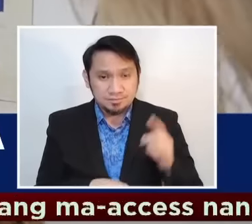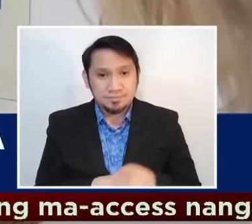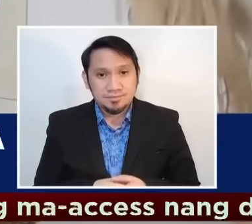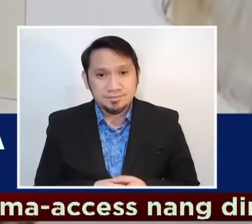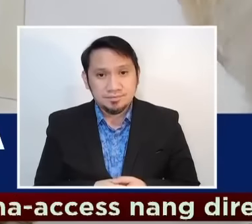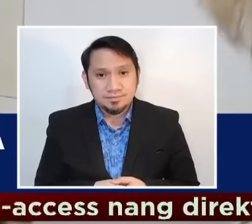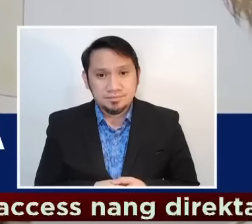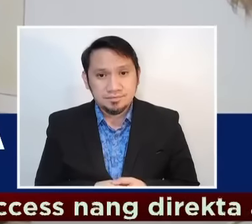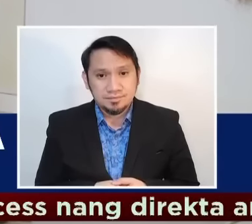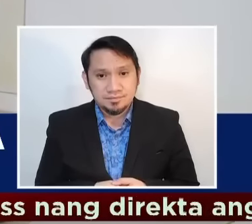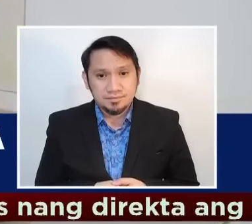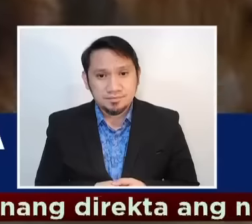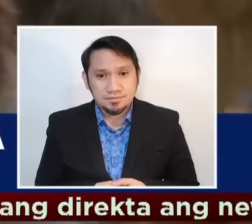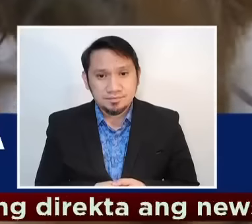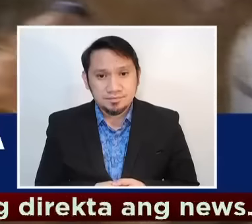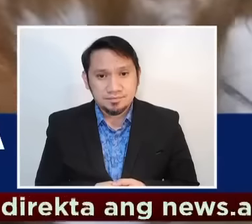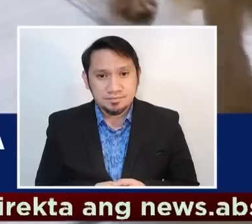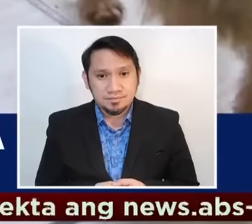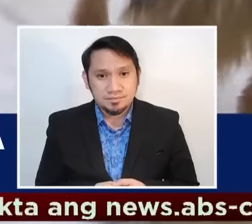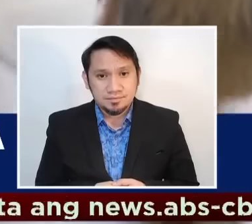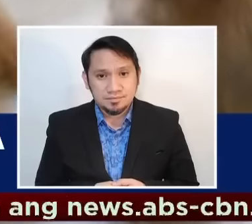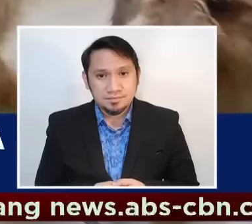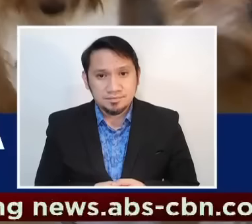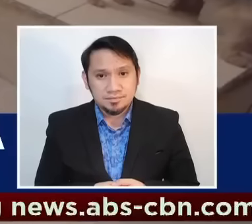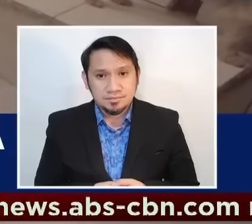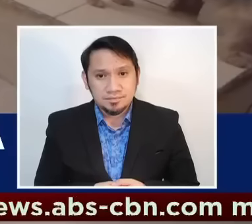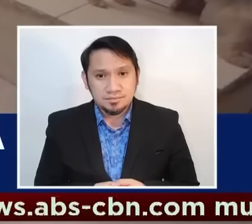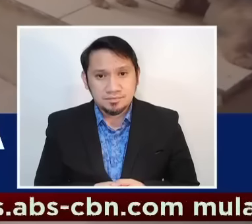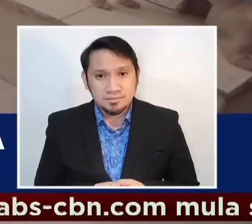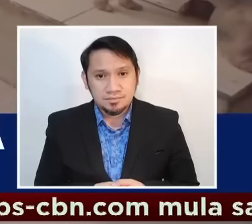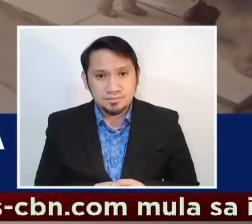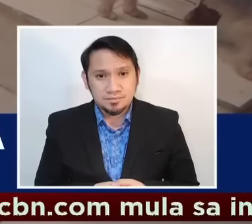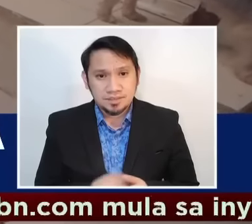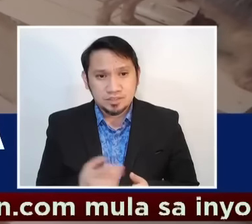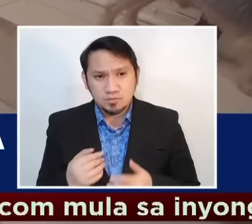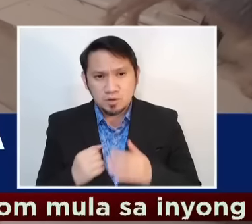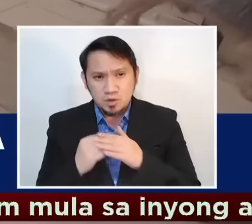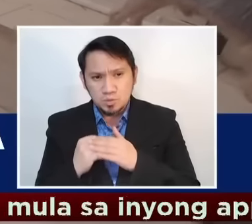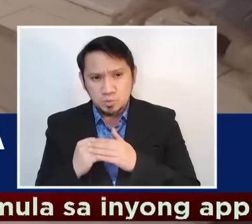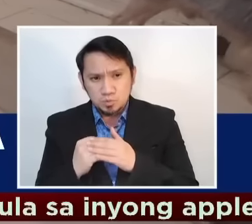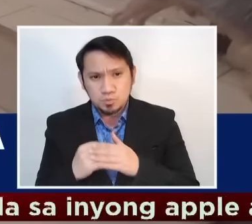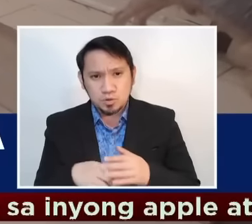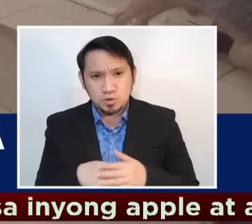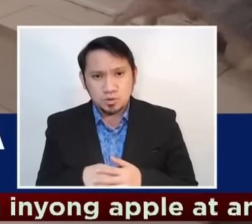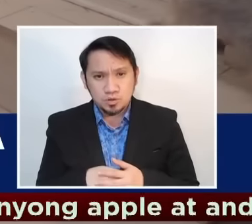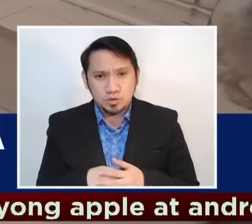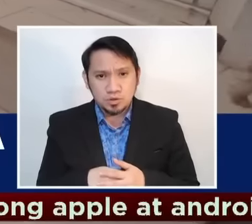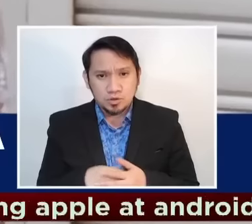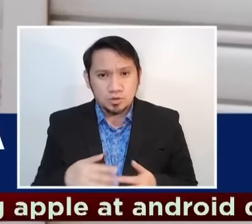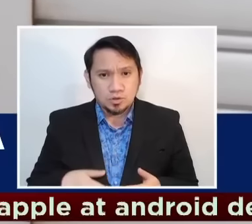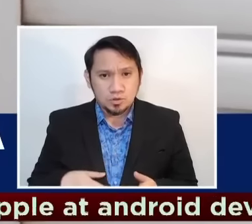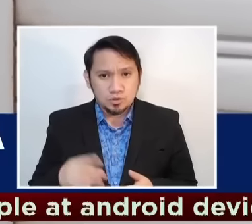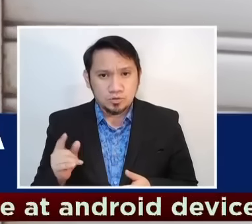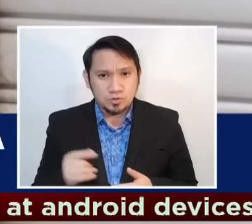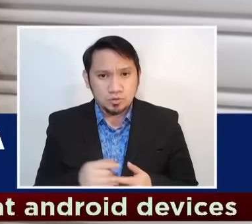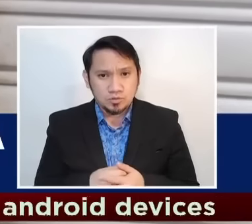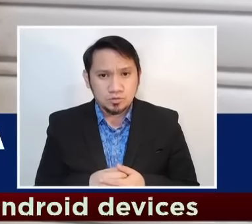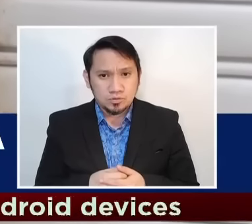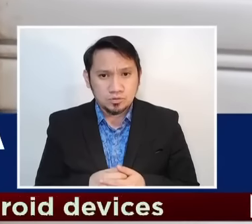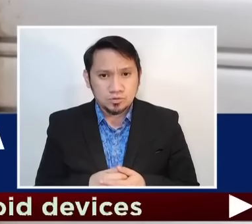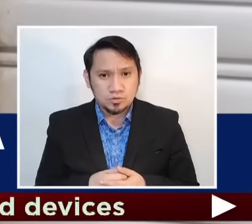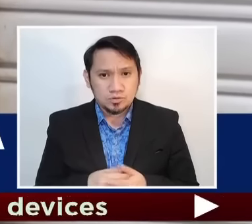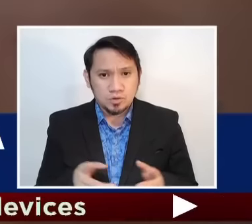Alitea Eileen Tan. Ba't sabi nila, ang life daw ng mga maliliit na aso, maikli lang. Ito ba yun? Depende yan sa